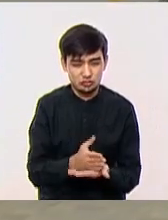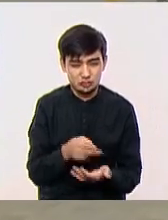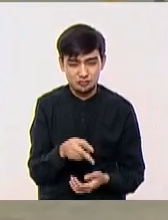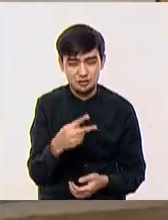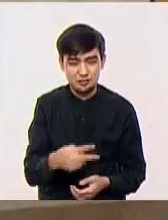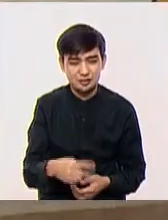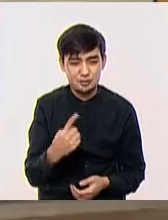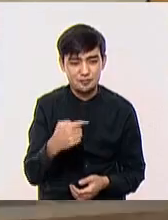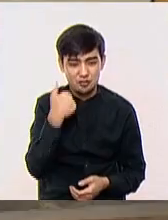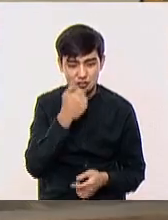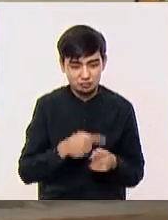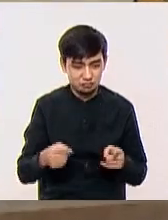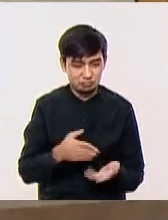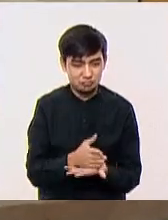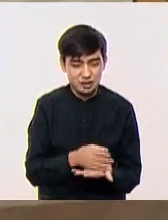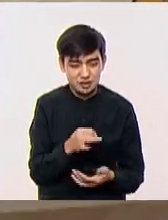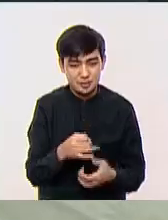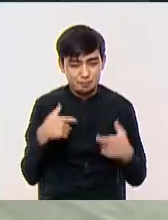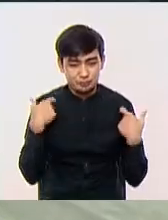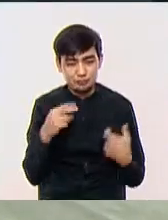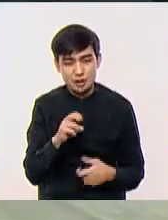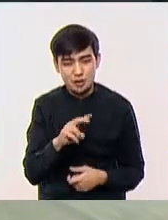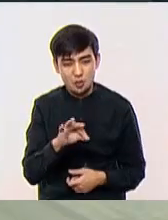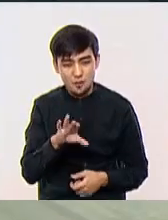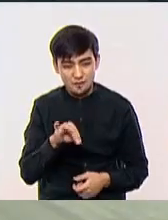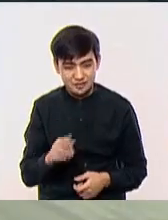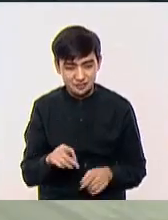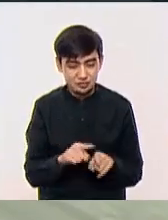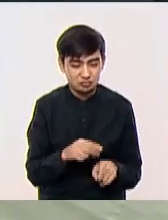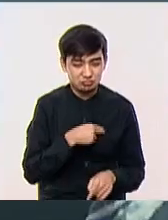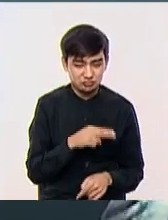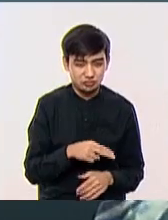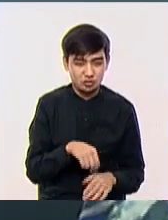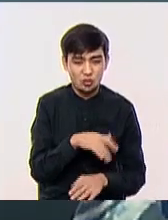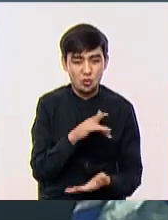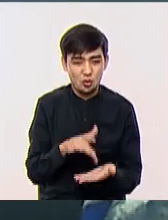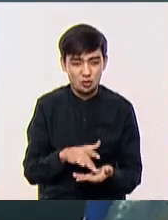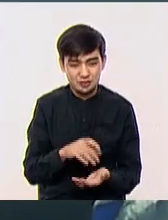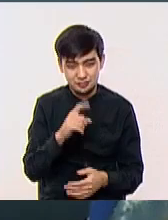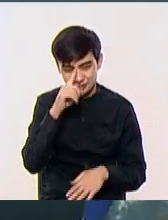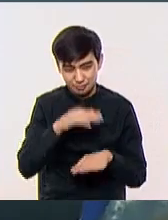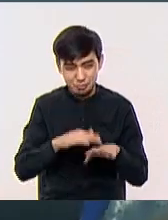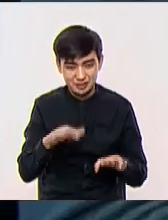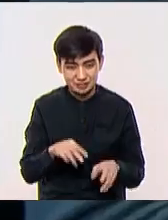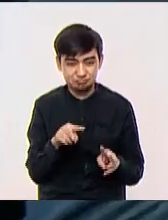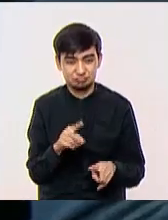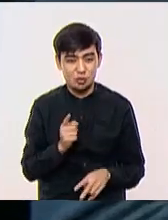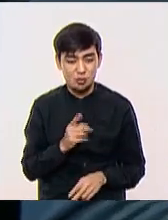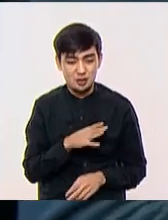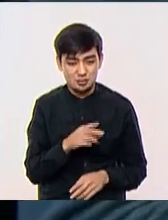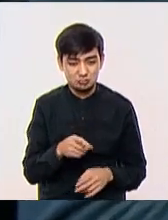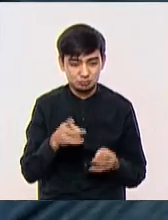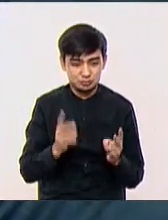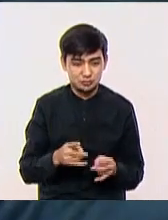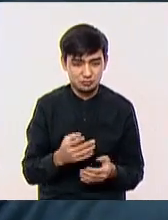2021 года. Полковник Андрей Кабдинов погиб при обороне городской администрации 5 января. Он получил